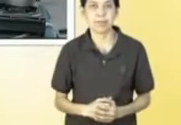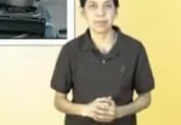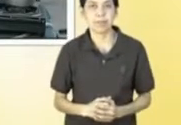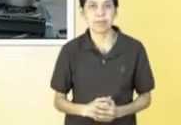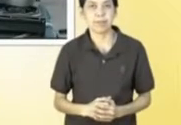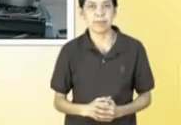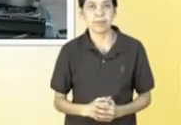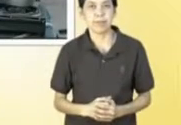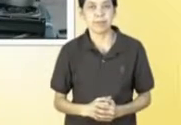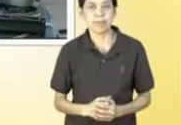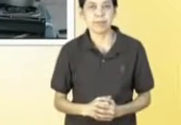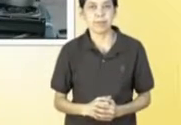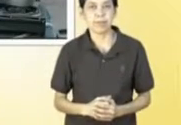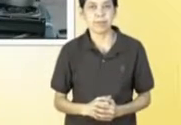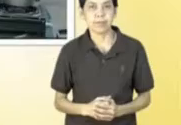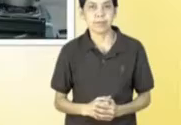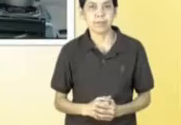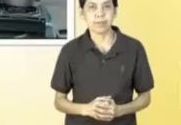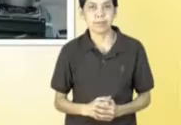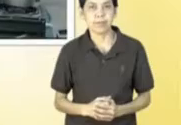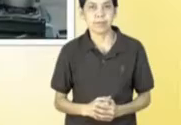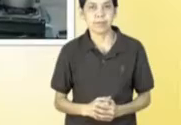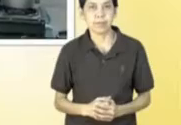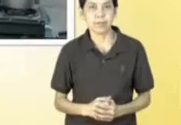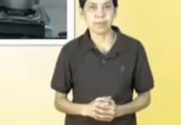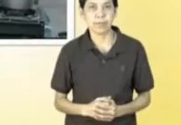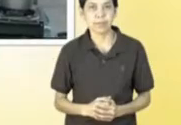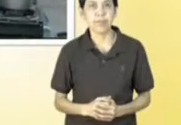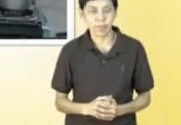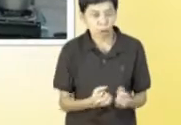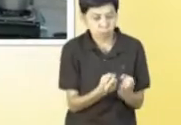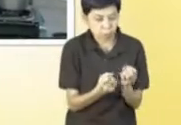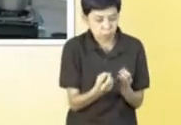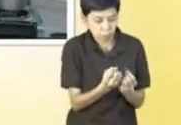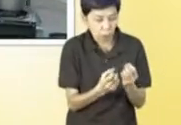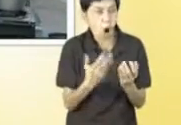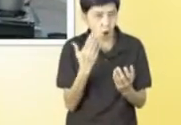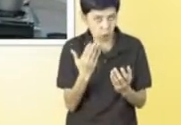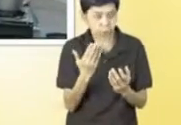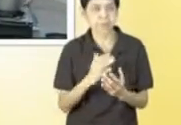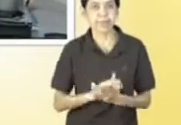เริ่มเดือดแล้วนะคะ ครับผม เขาบอกว่าอะไรนะให้กะทิแตกมัน แตกมันก่อนครับ